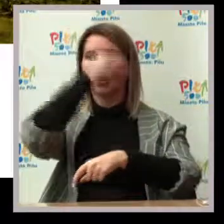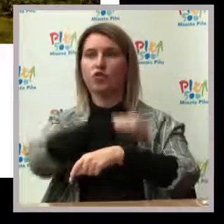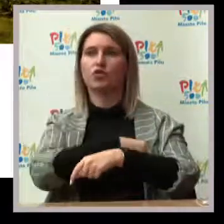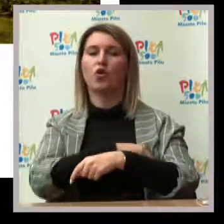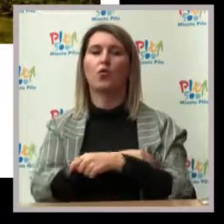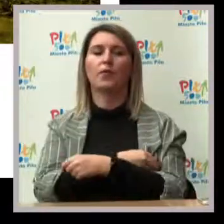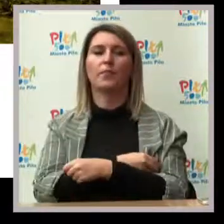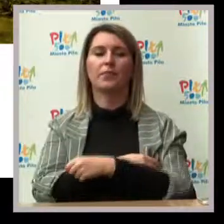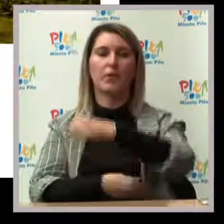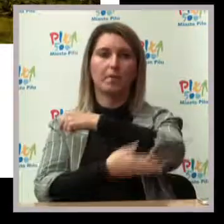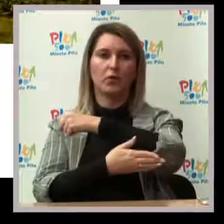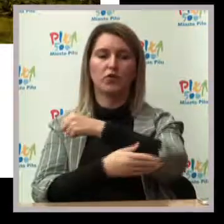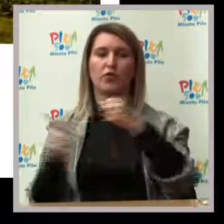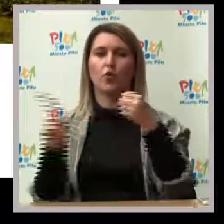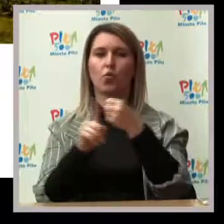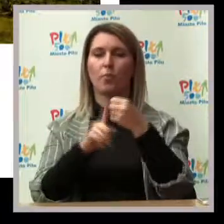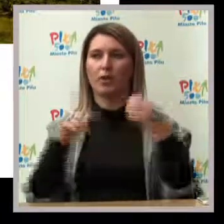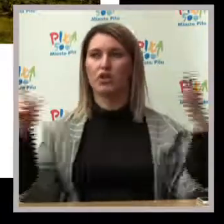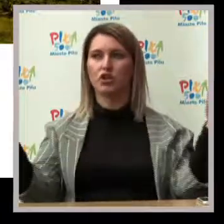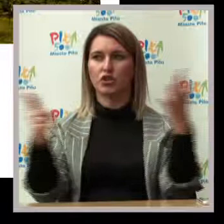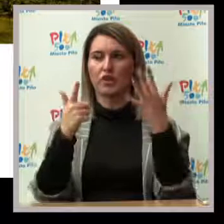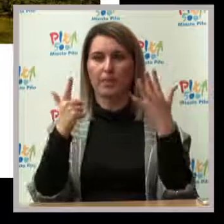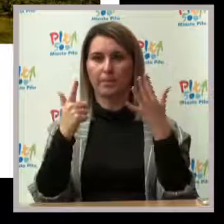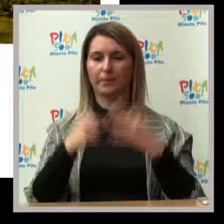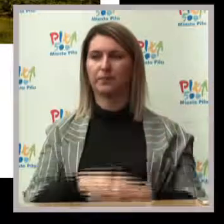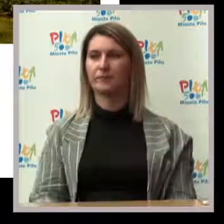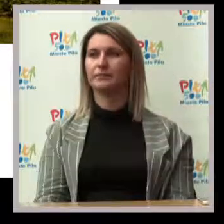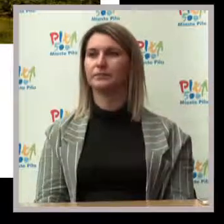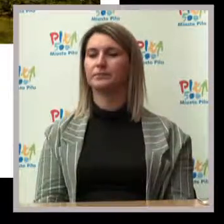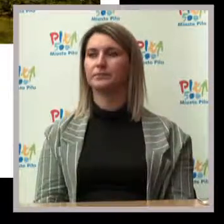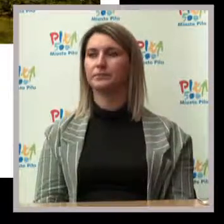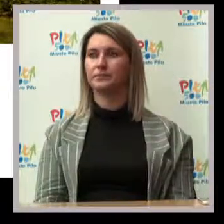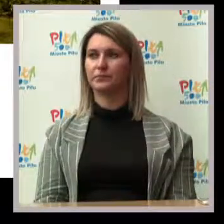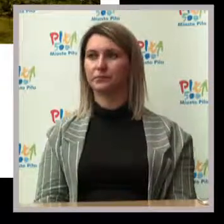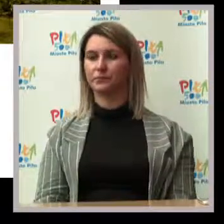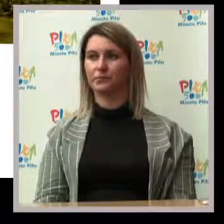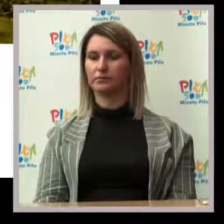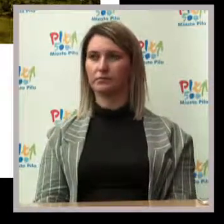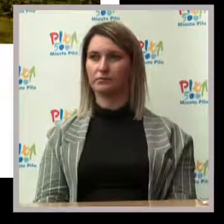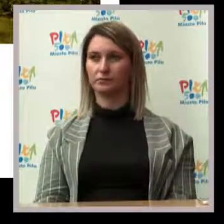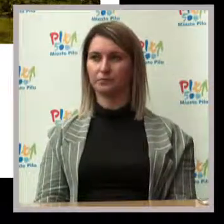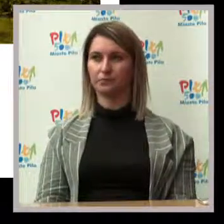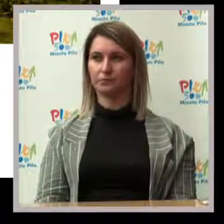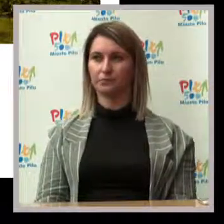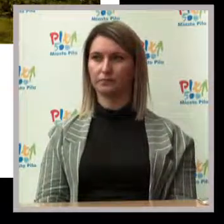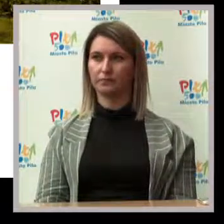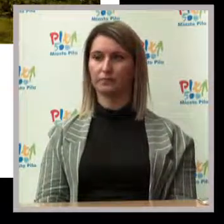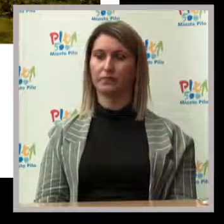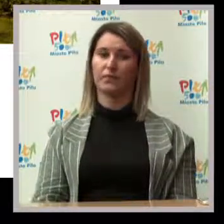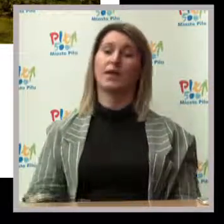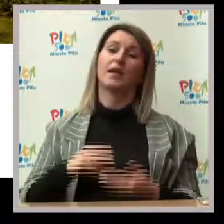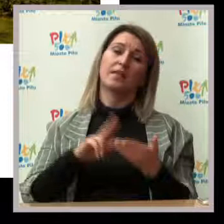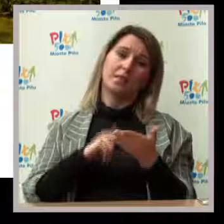budowy hali przy szkole podstawowej numer 7. Oczywiście pierwszym elementem musi być zakończenie jednej